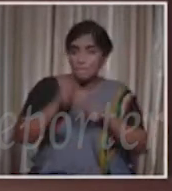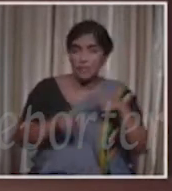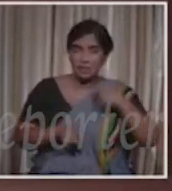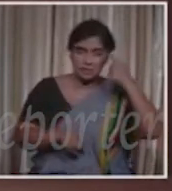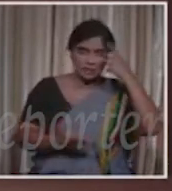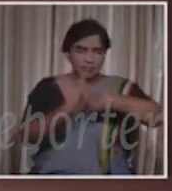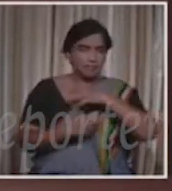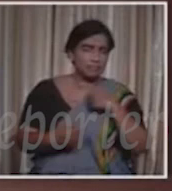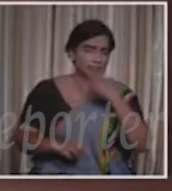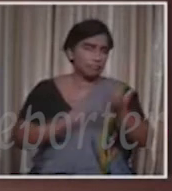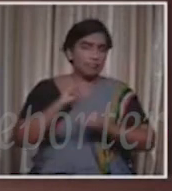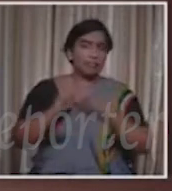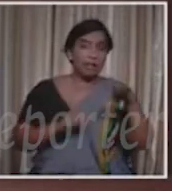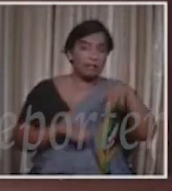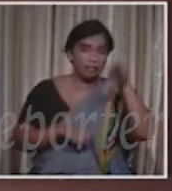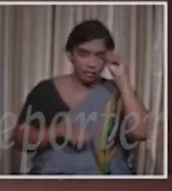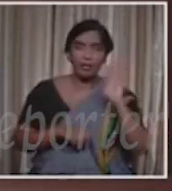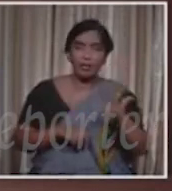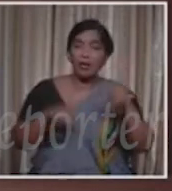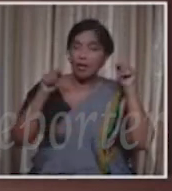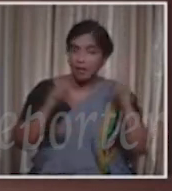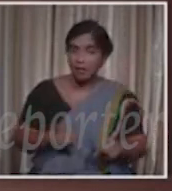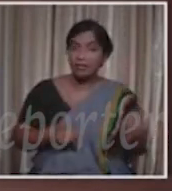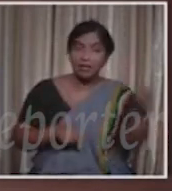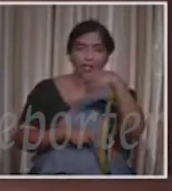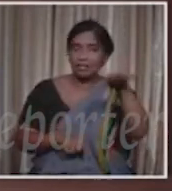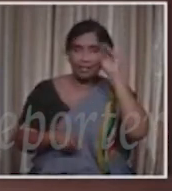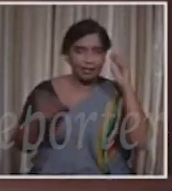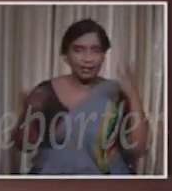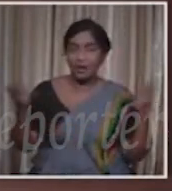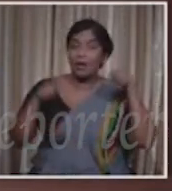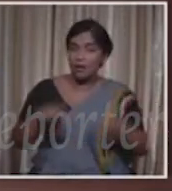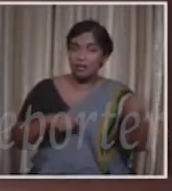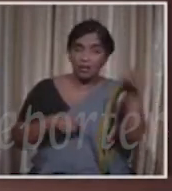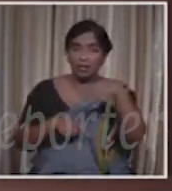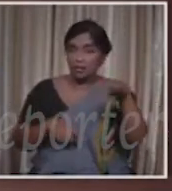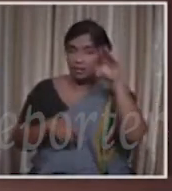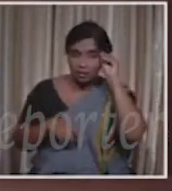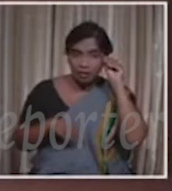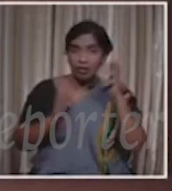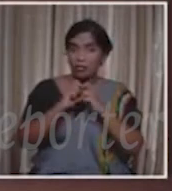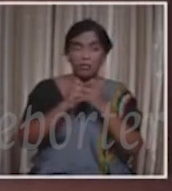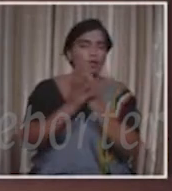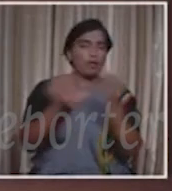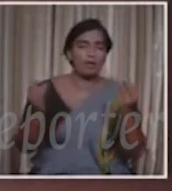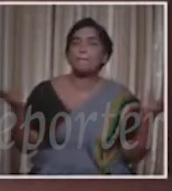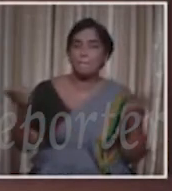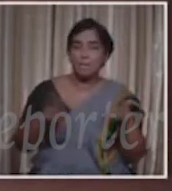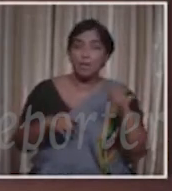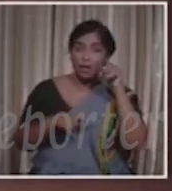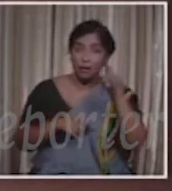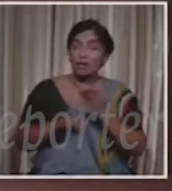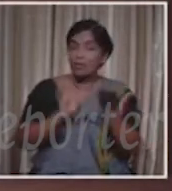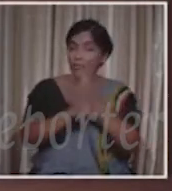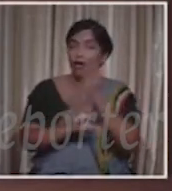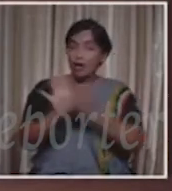asela terungan netam eka disitu mahanda be, tamuna asela pauke aur deka hamara etulata, merata pal nekara udatca. Takkadi hituwakkari nayakayak